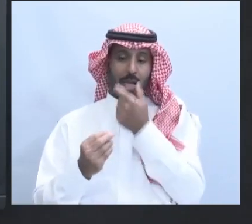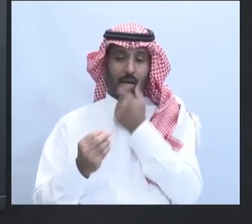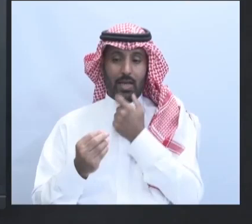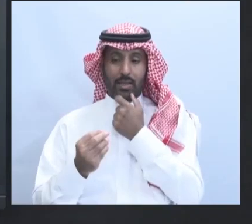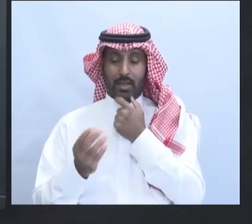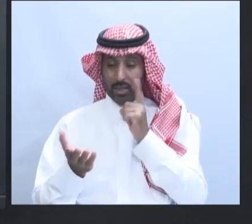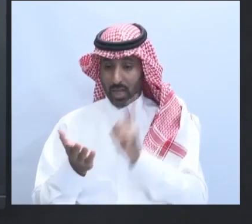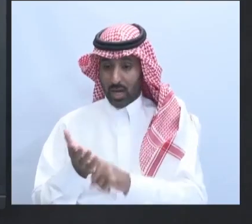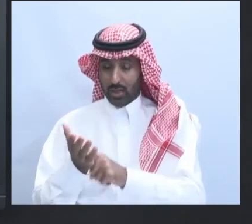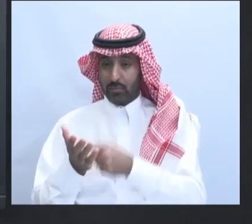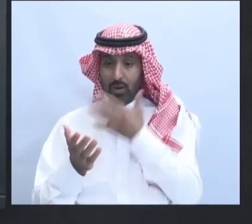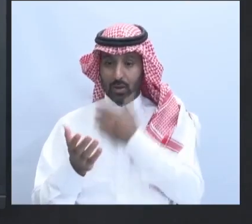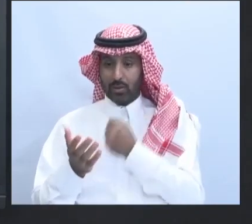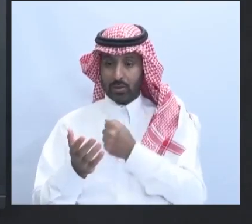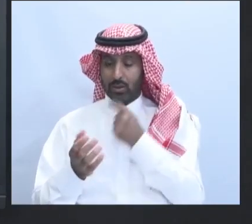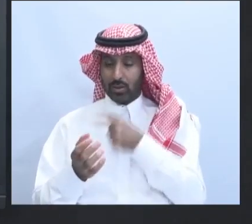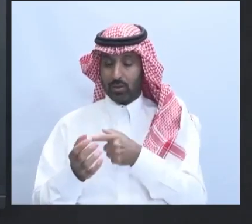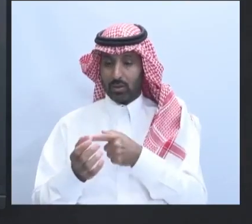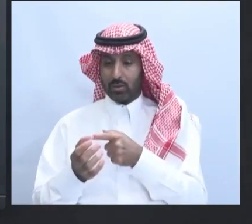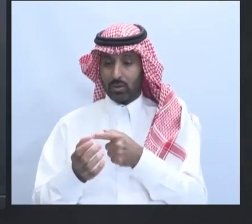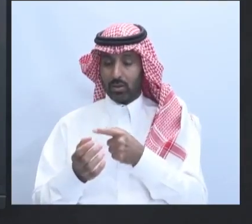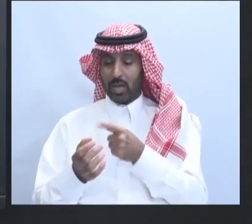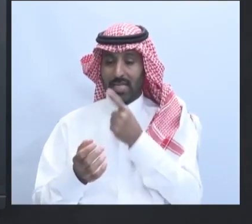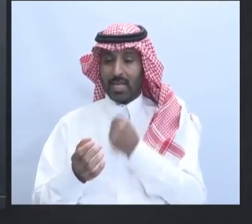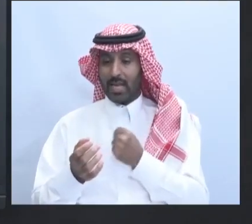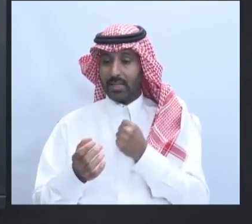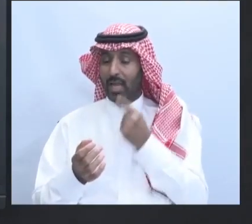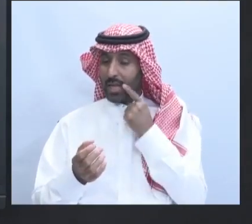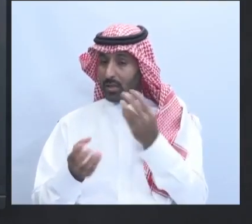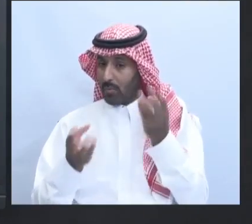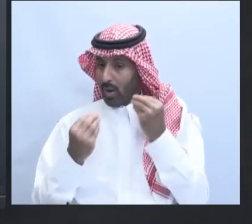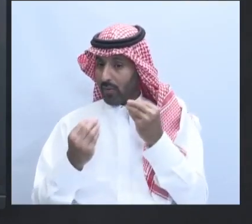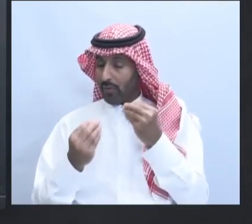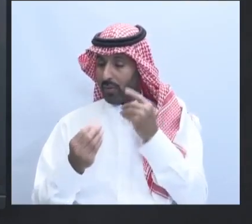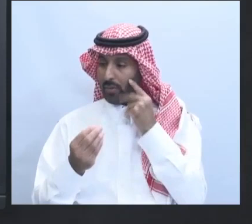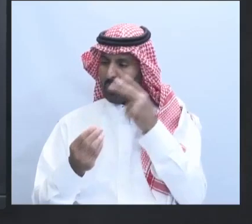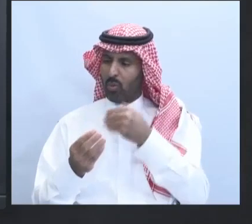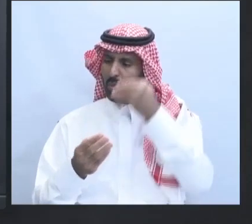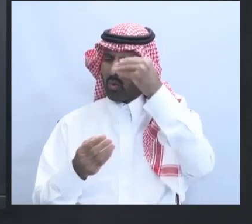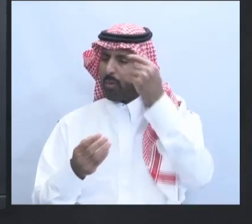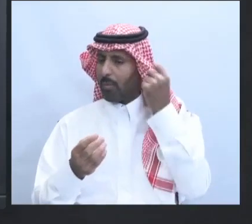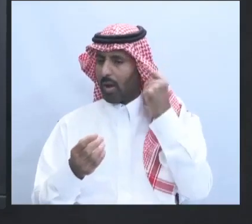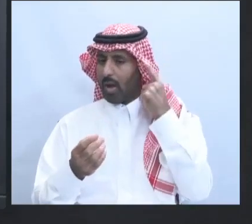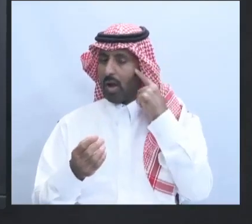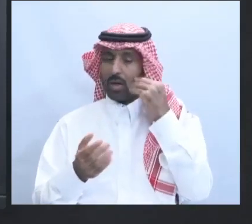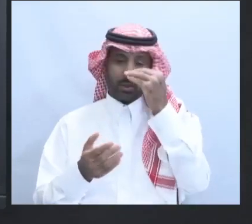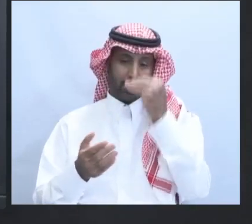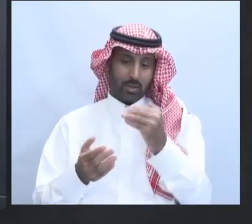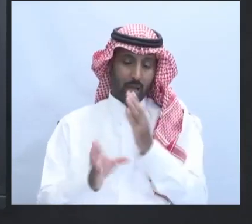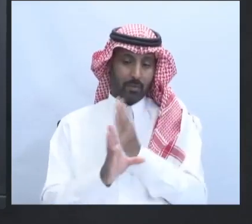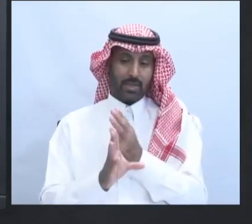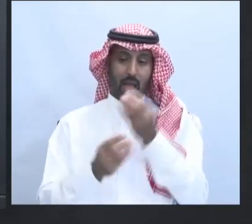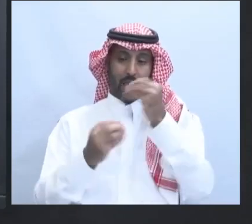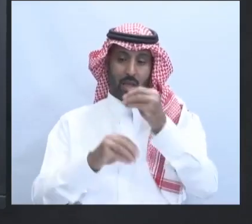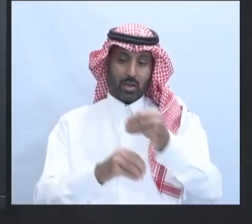والتثبت في السنه وان الاحاديث تحتاج الى درايه والى روايه وان الاسناد من الدين